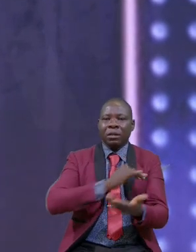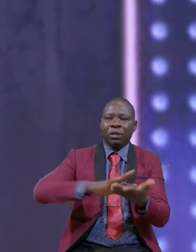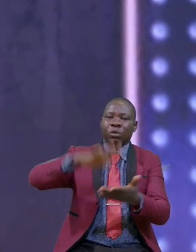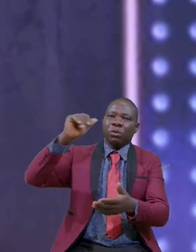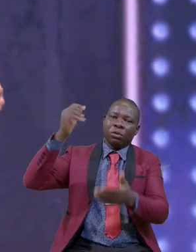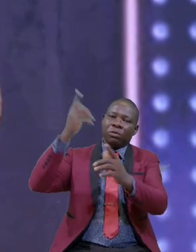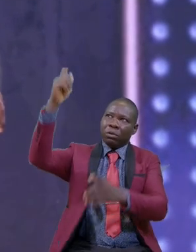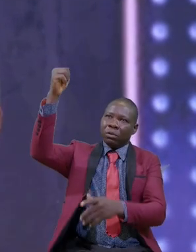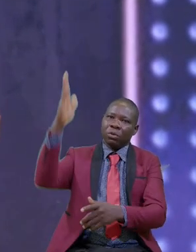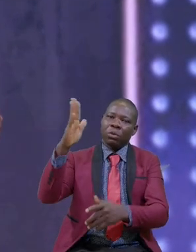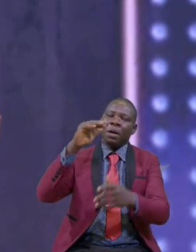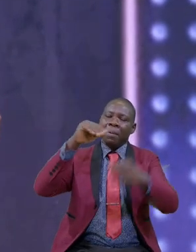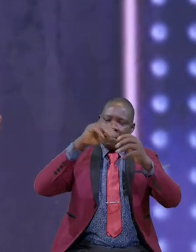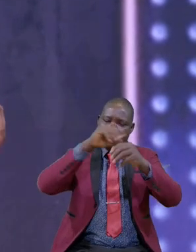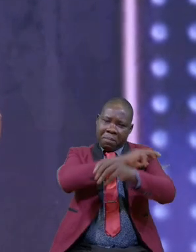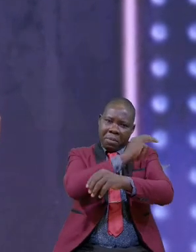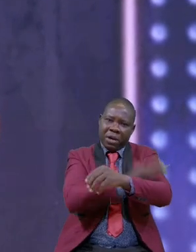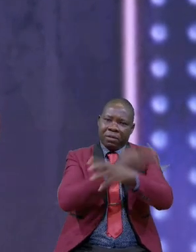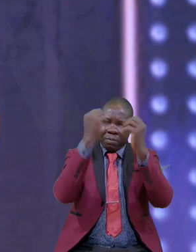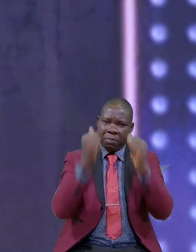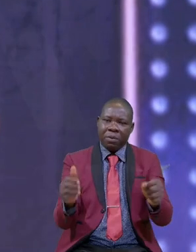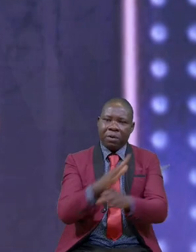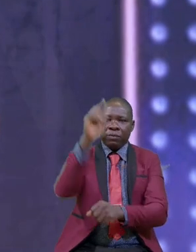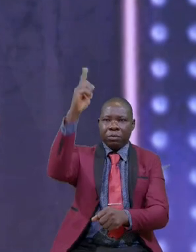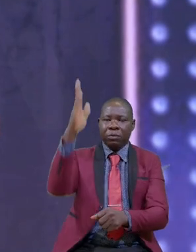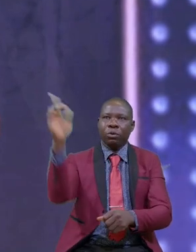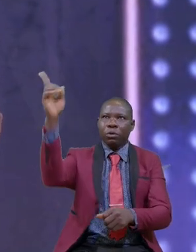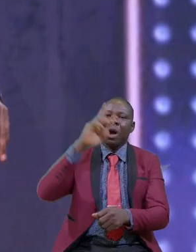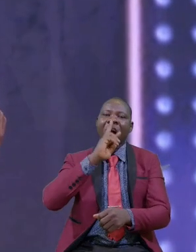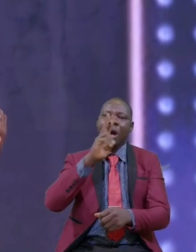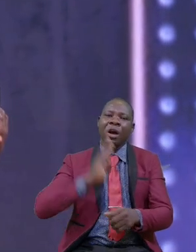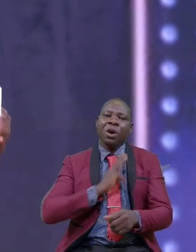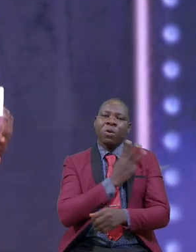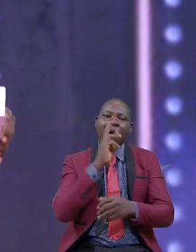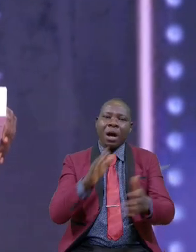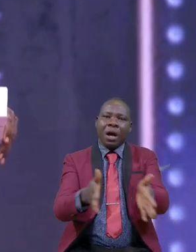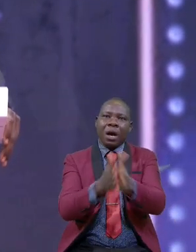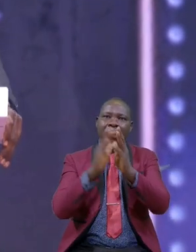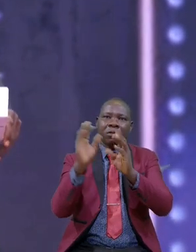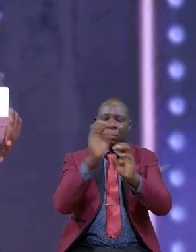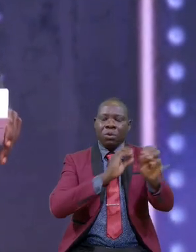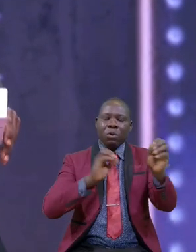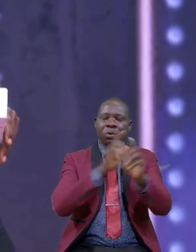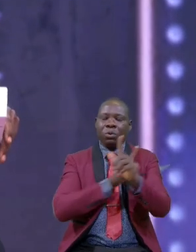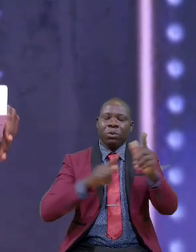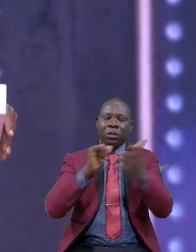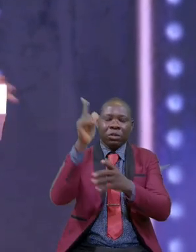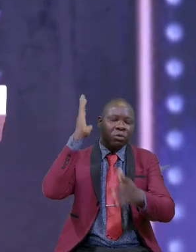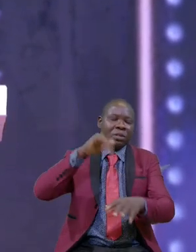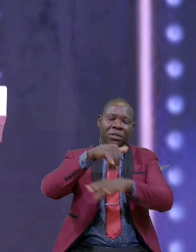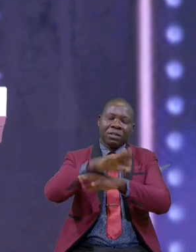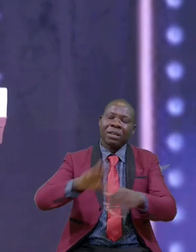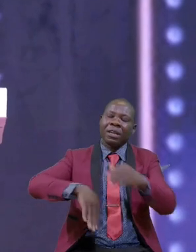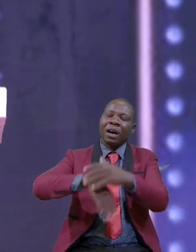es-tu? Nous demandons, Seigneur, que tu envoies et l'onction et des bénédictions